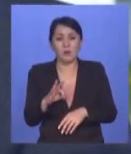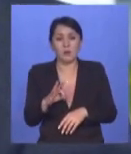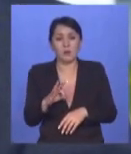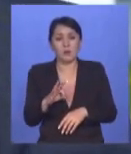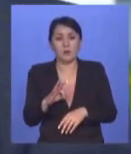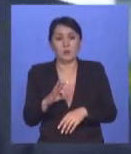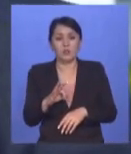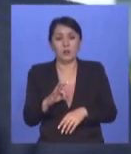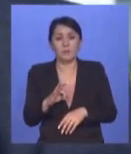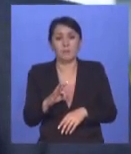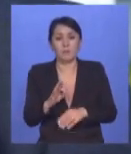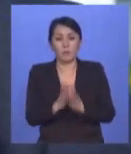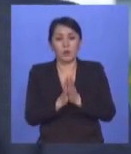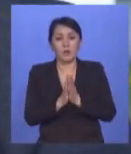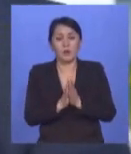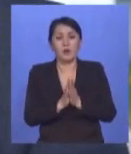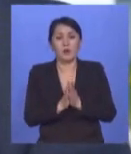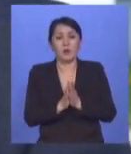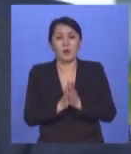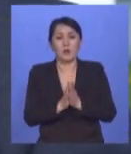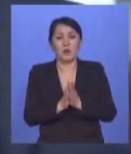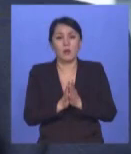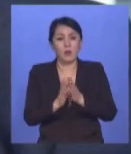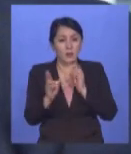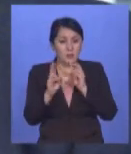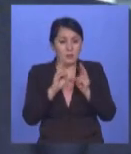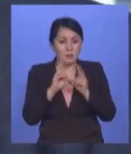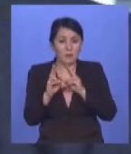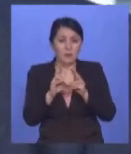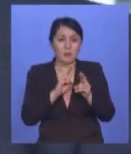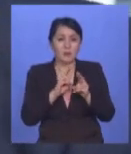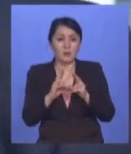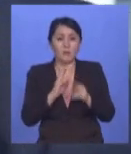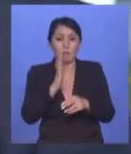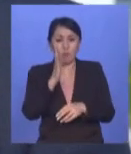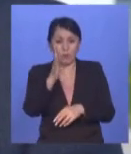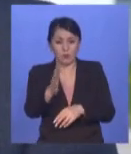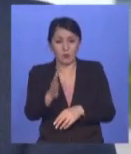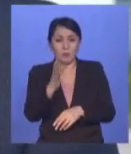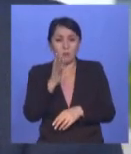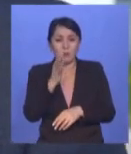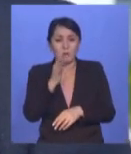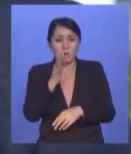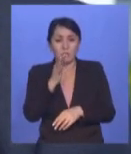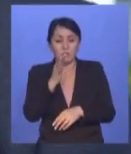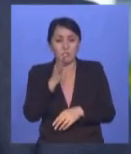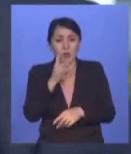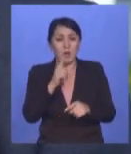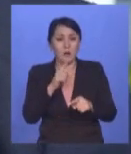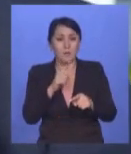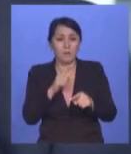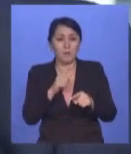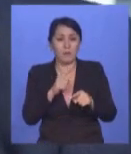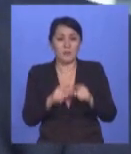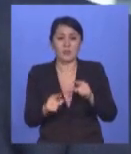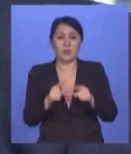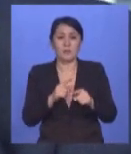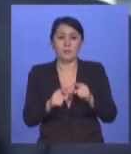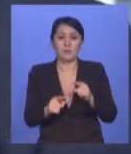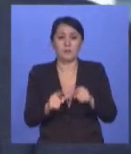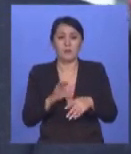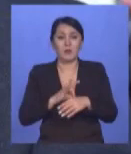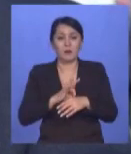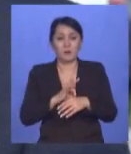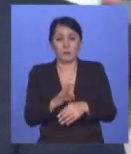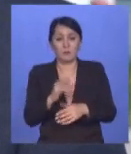мамандардың тілектері бойынша біз осындай семинарларды келешекте тағы да тезірек, ара қашықтығын ұзартпай тағы да